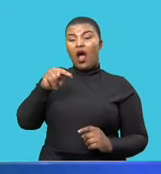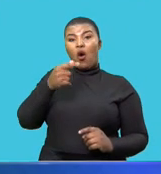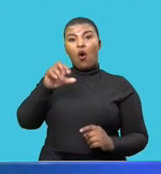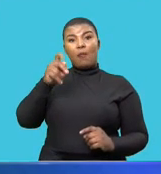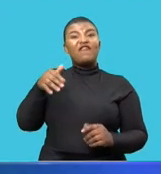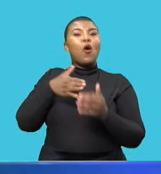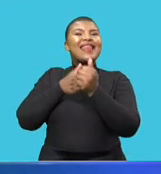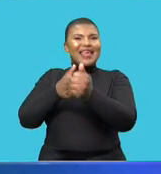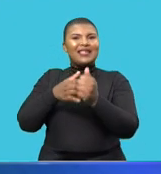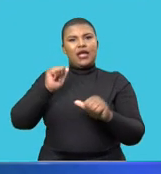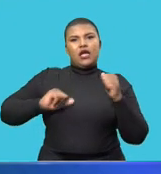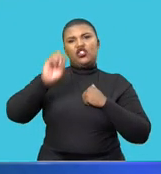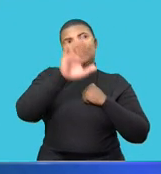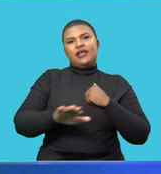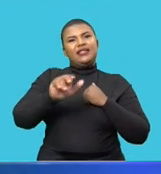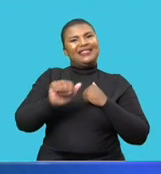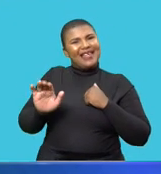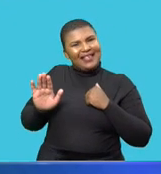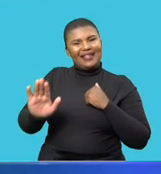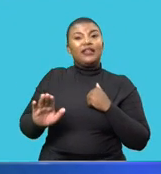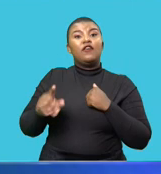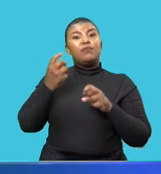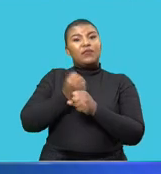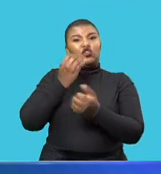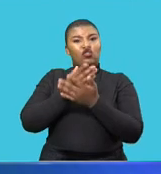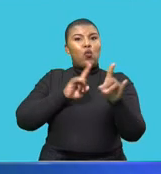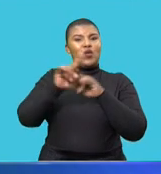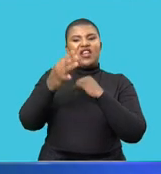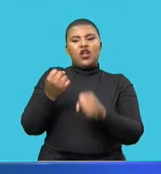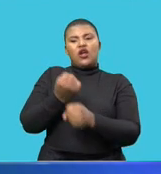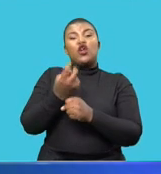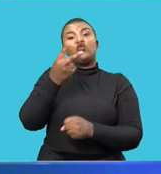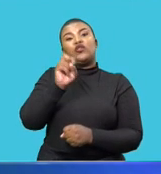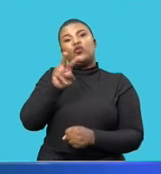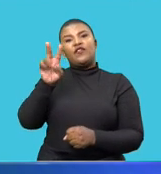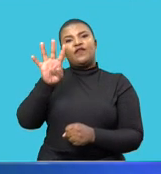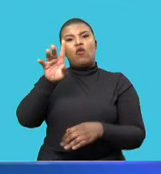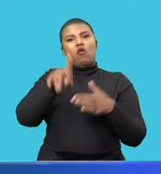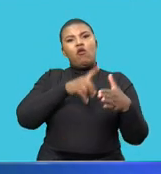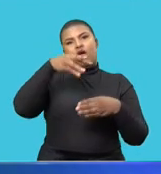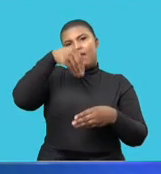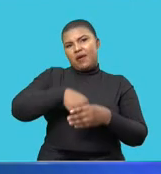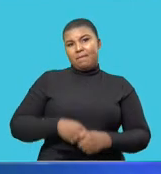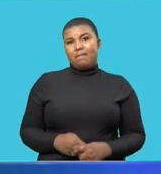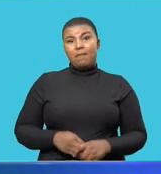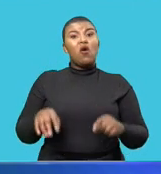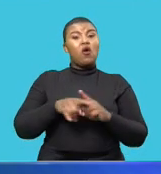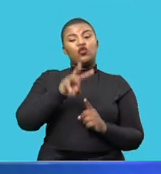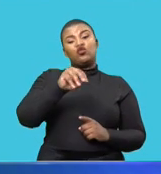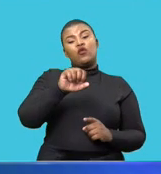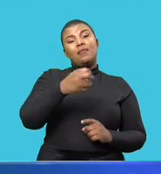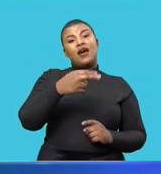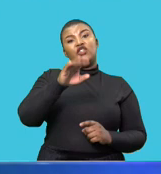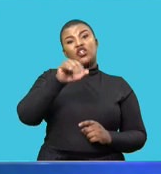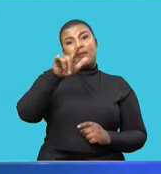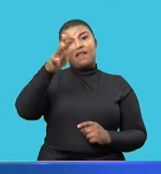ukukhokela i-Action SA yaseMntla Ntshona ukuze iphumelele unyulo luka-2024. Okanti lokaMashaba ukwabalane ngoluvo lombutho malunga